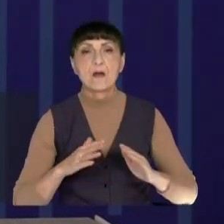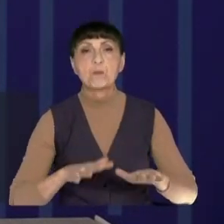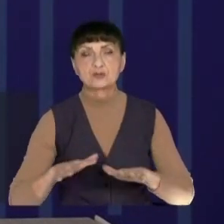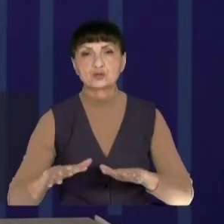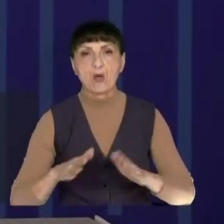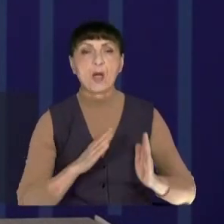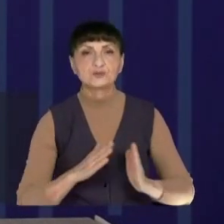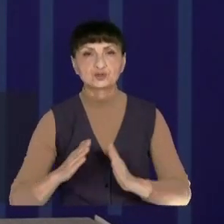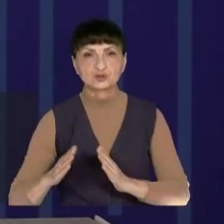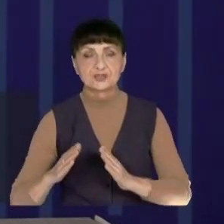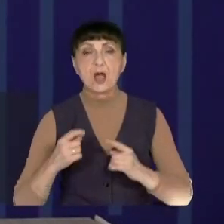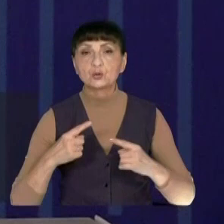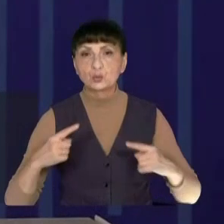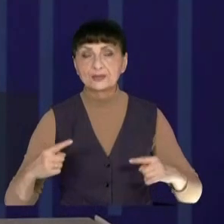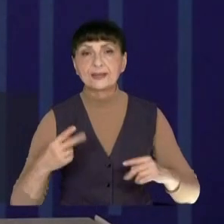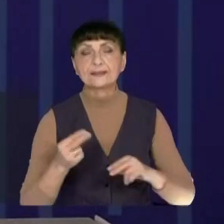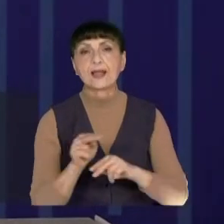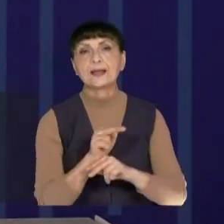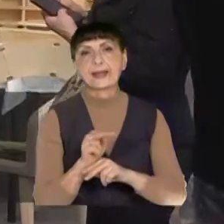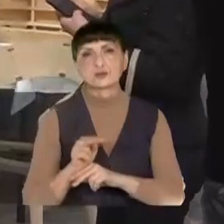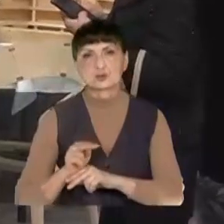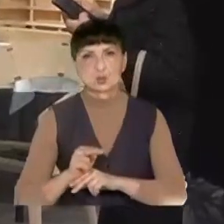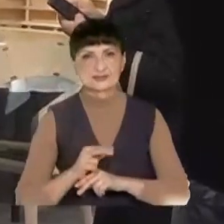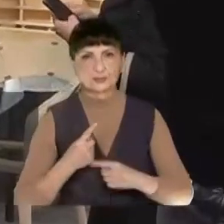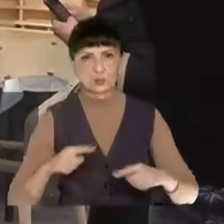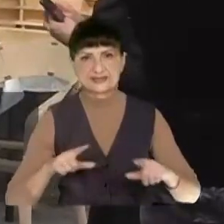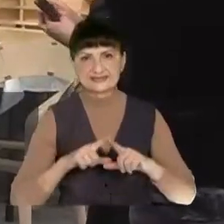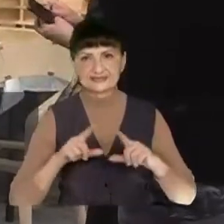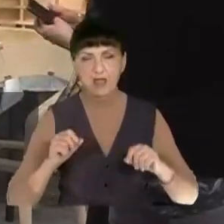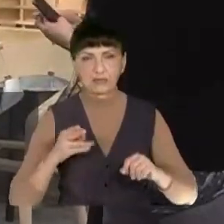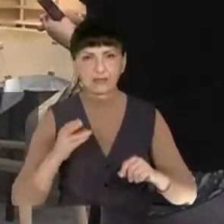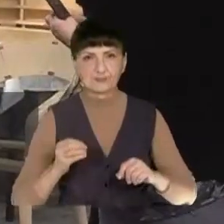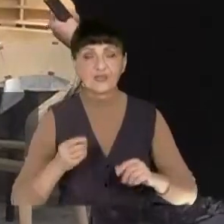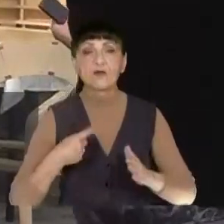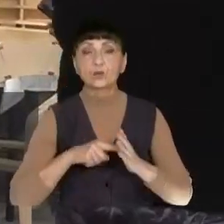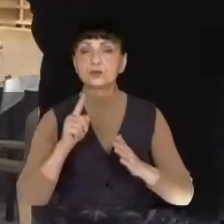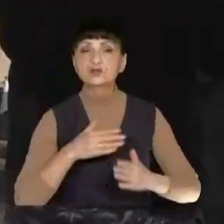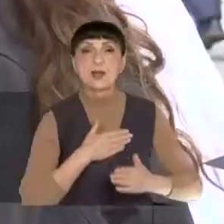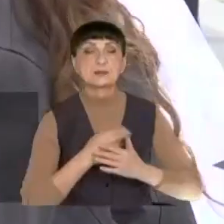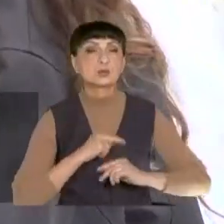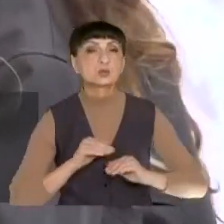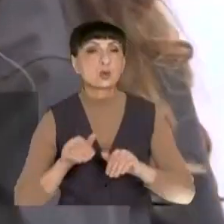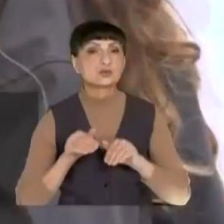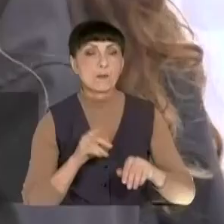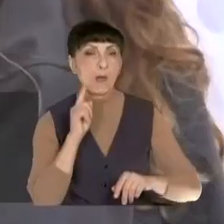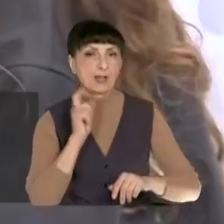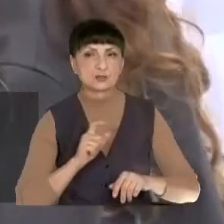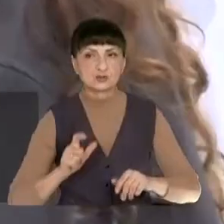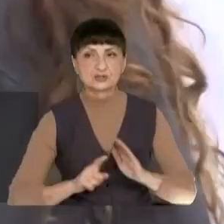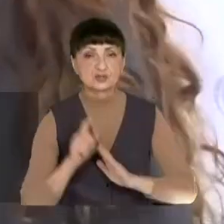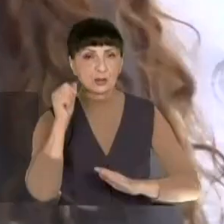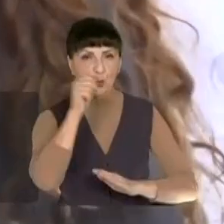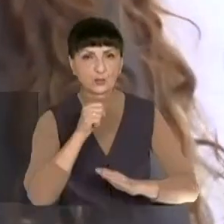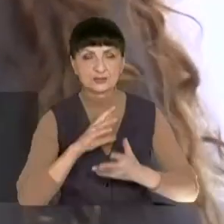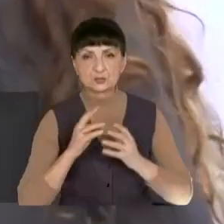общежитие КБТУ, и остальные это реконструкция непрофильных объектов. В мегаполисе также активно трудоустраивают молодежь. С начала года